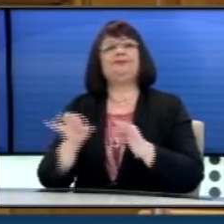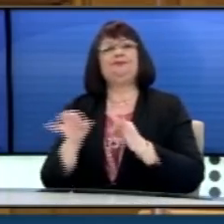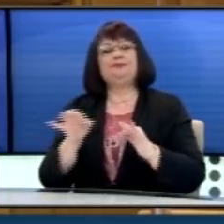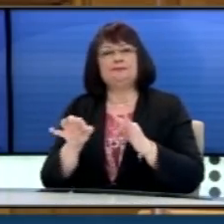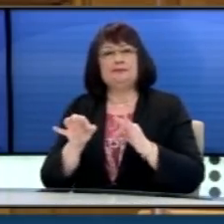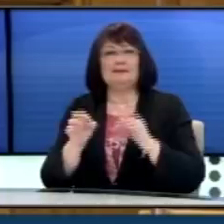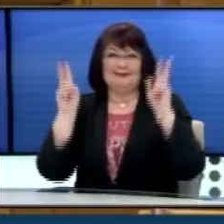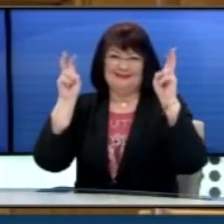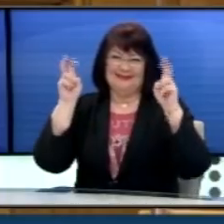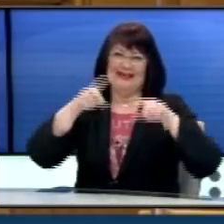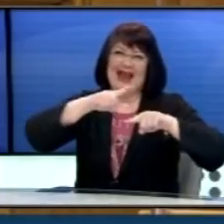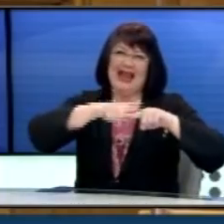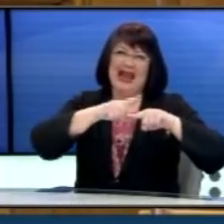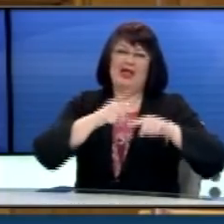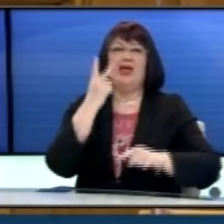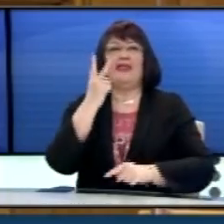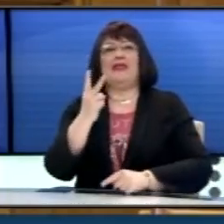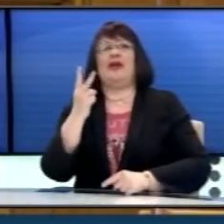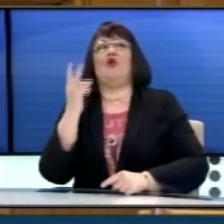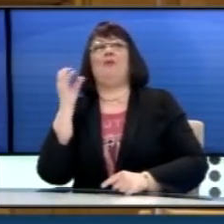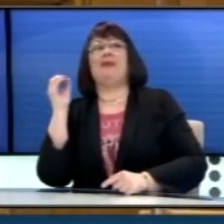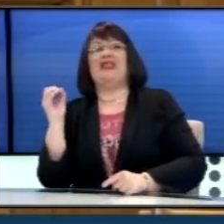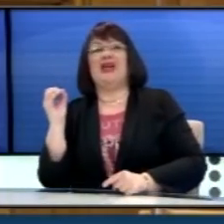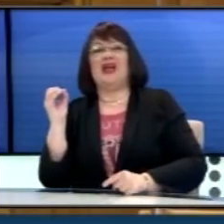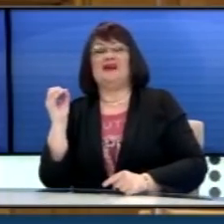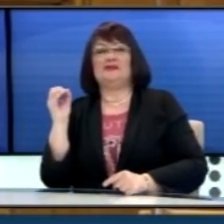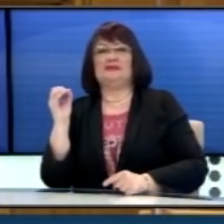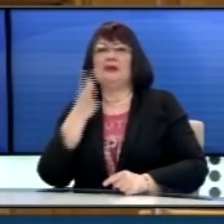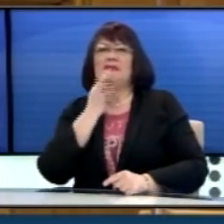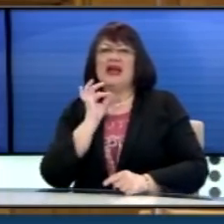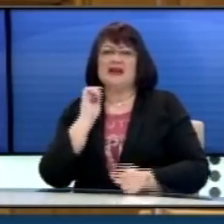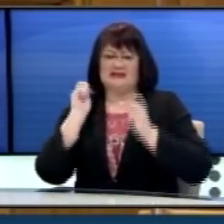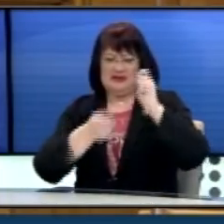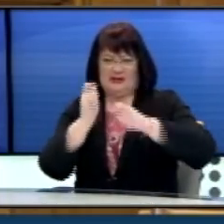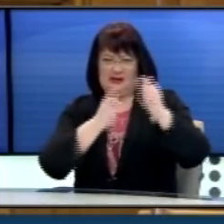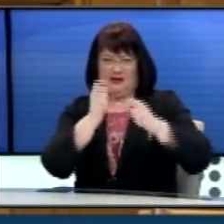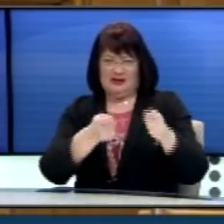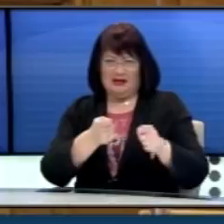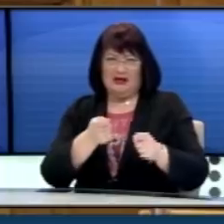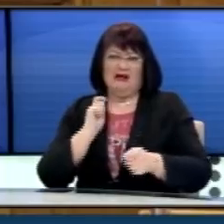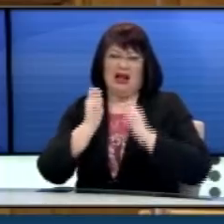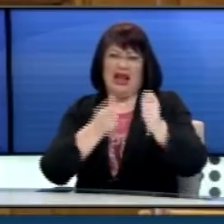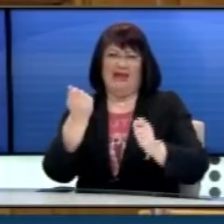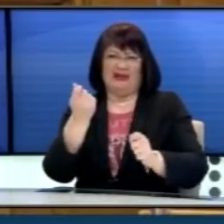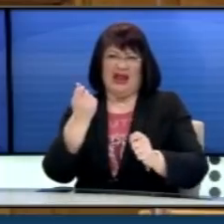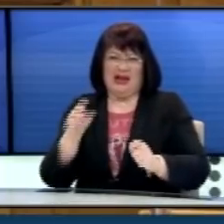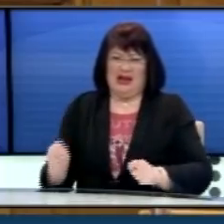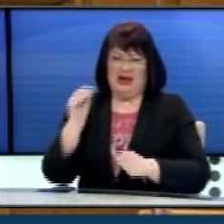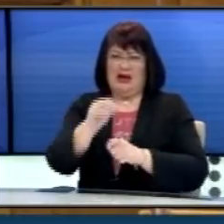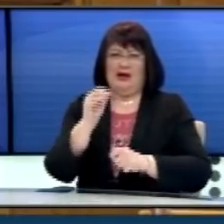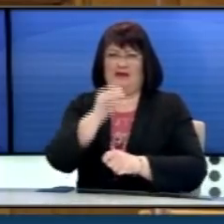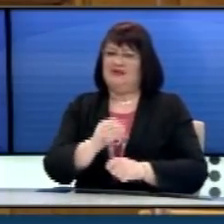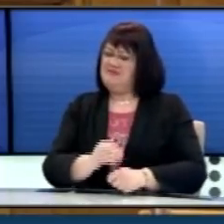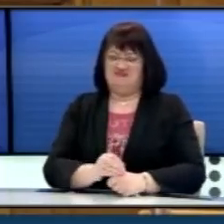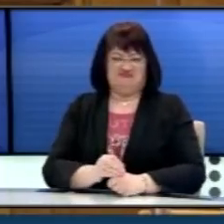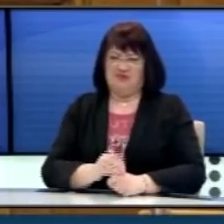Ελλάδα 2.0 δεν είναι ούτε λεφτόδεντρο, ούτε παγκάρι φιλόπτωχο. Και δεν δικαιούται κανείς να το